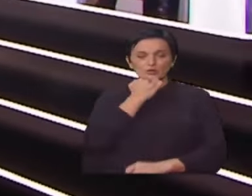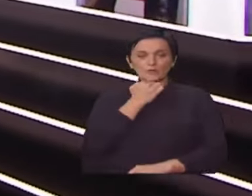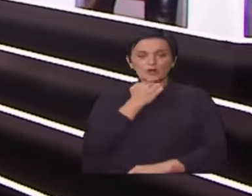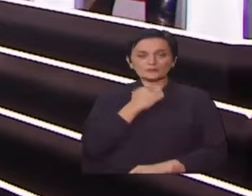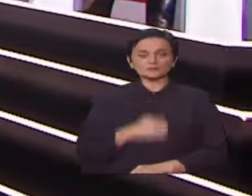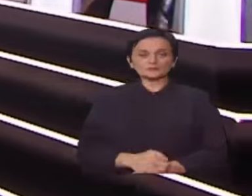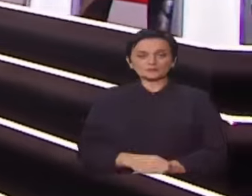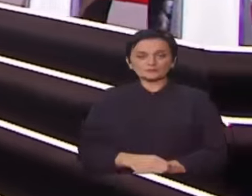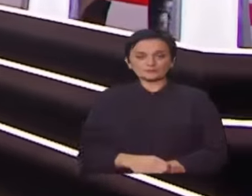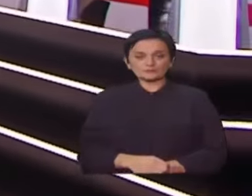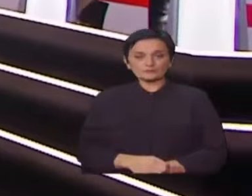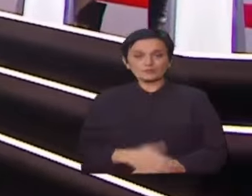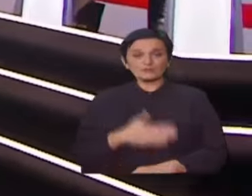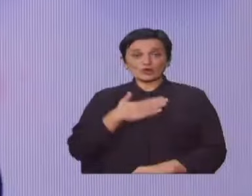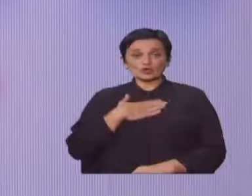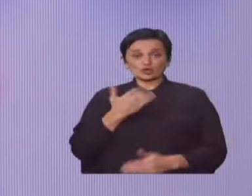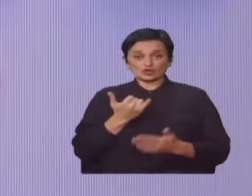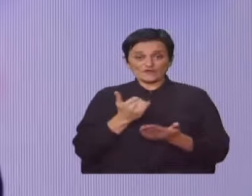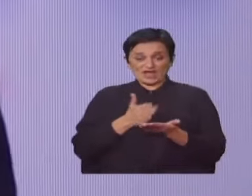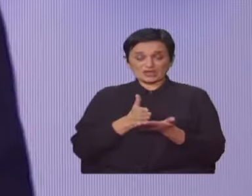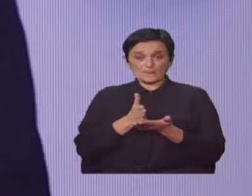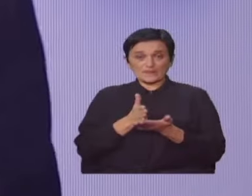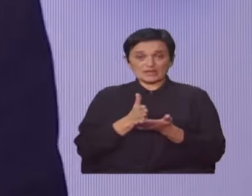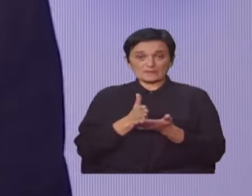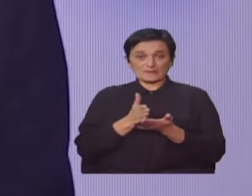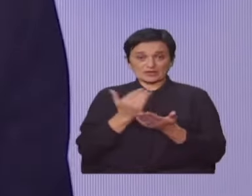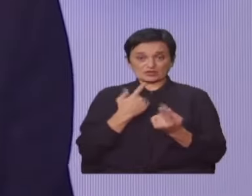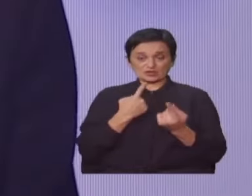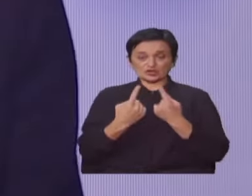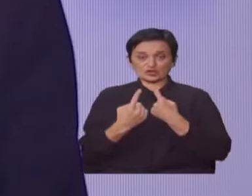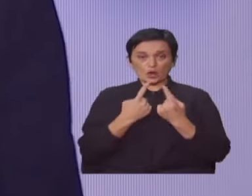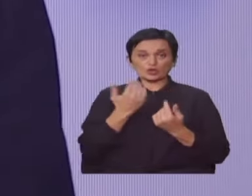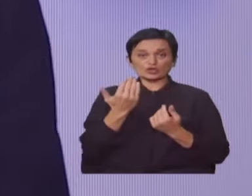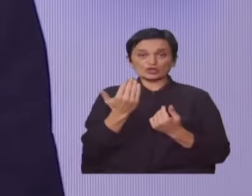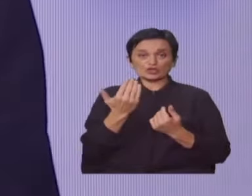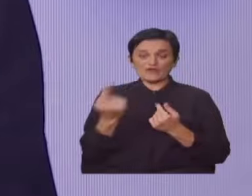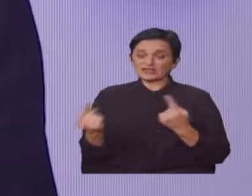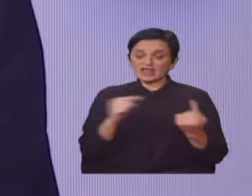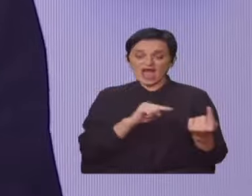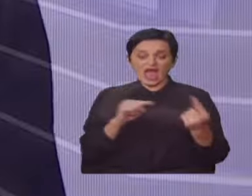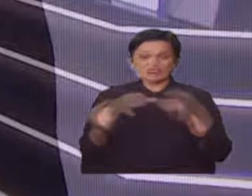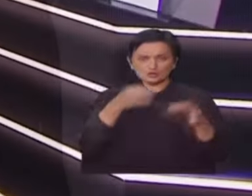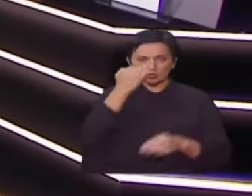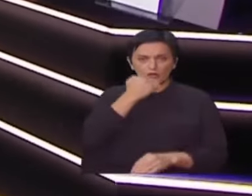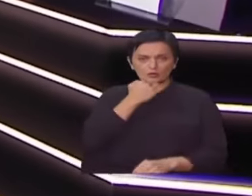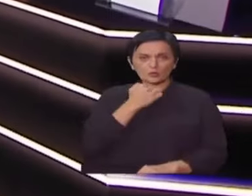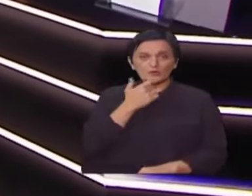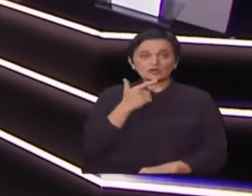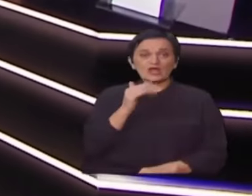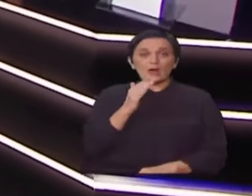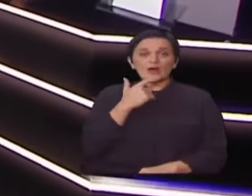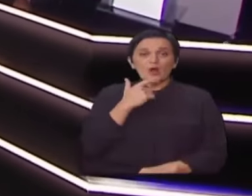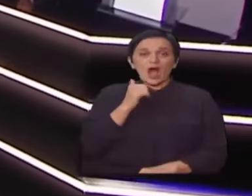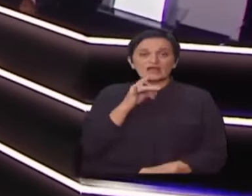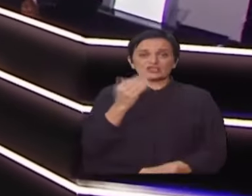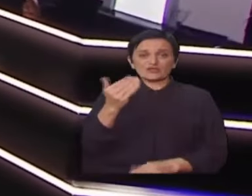ბატონებო. მე მგონი ჩვენ მივედით იმ რაუნდთან, სადაც თქვენ უნდა დაუსვათ ერთმანეთს კითხვები. ბატონო ალექსანდრე, თქვენი